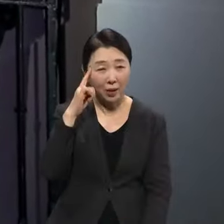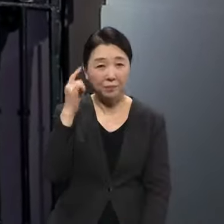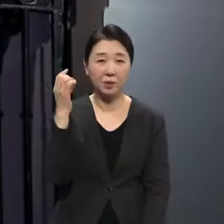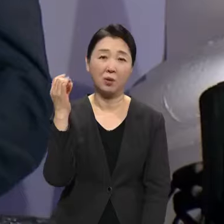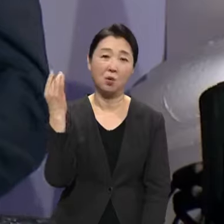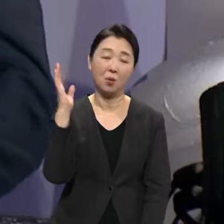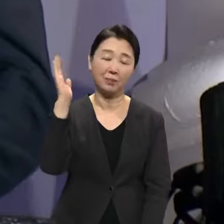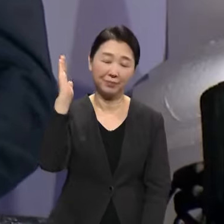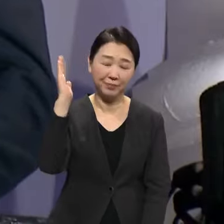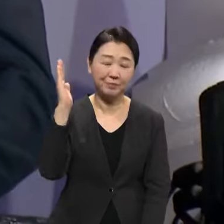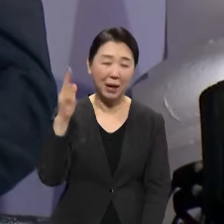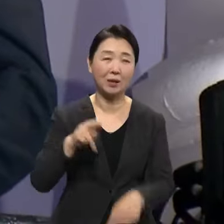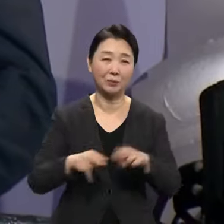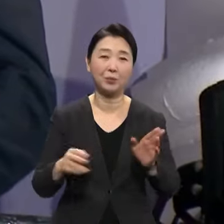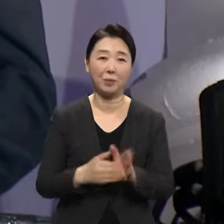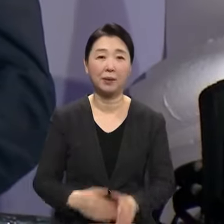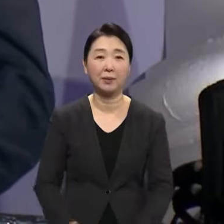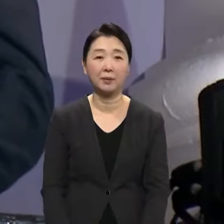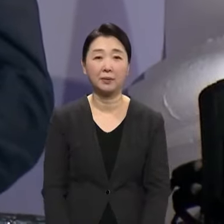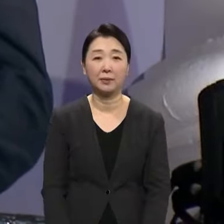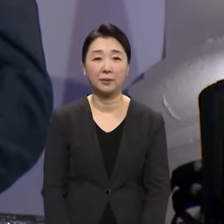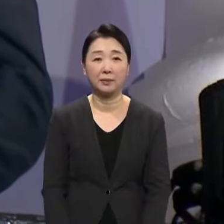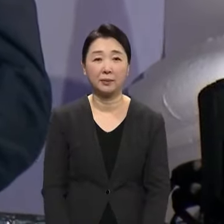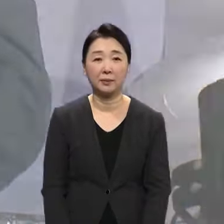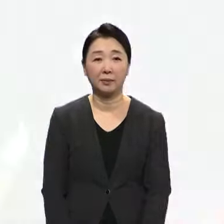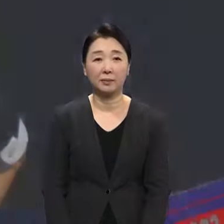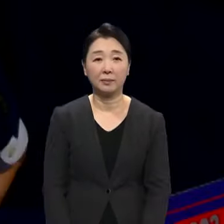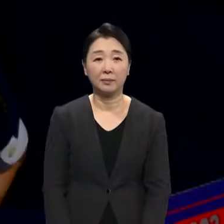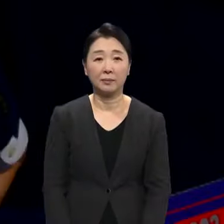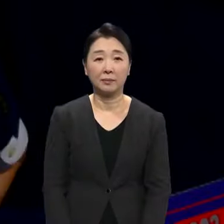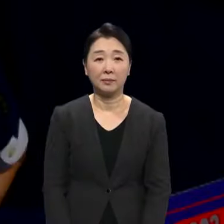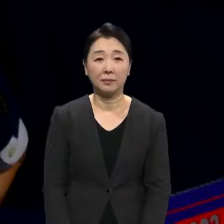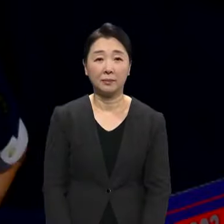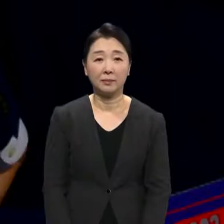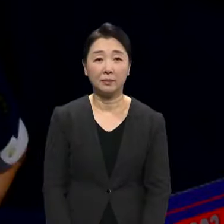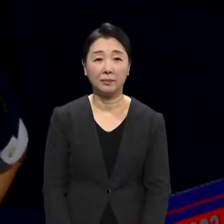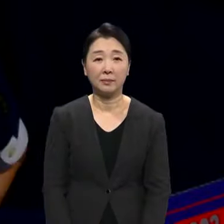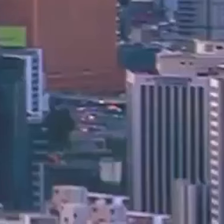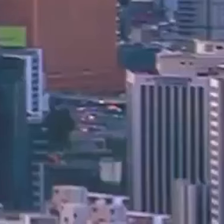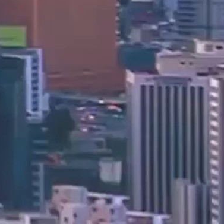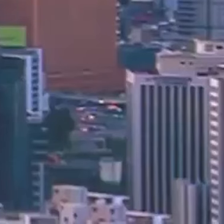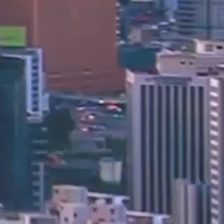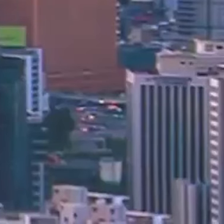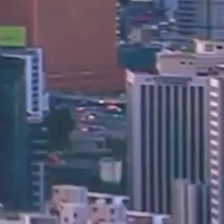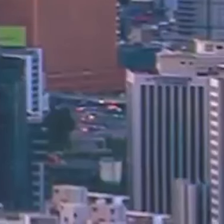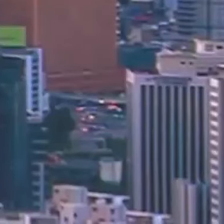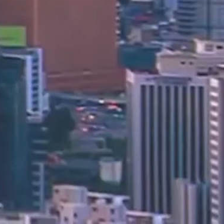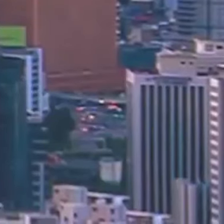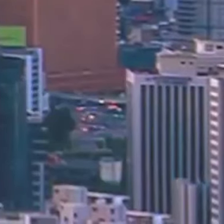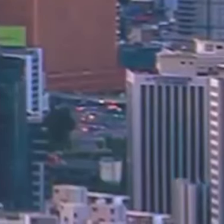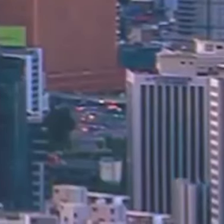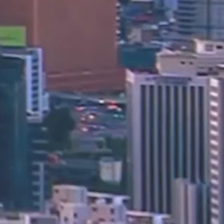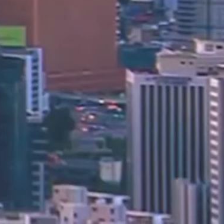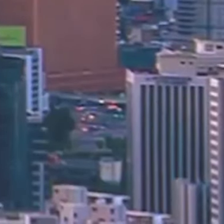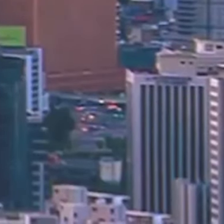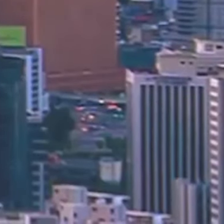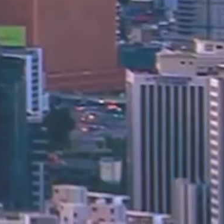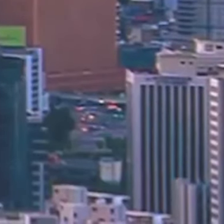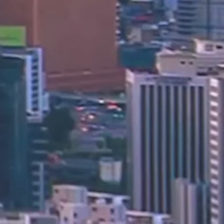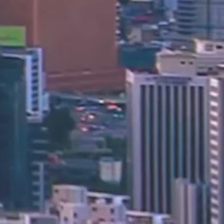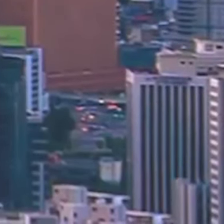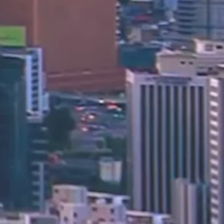취소했다고 CNN 전했습니다 jtvc 조민중 있니다 아침의 랭커 정재훈입니다